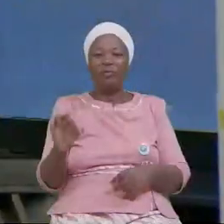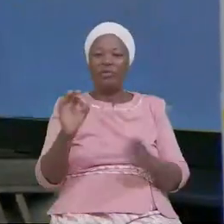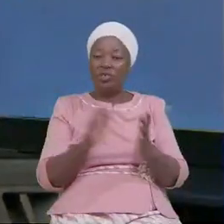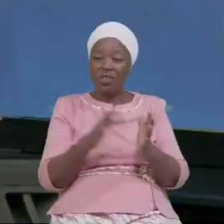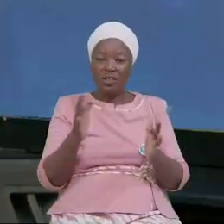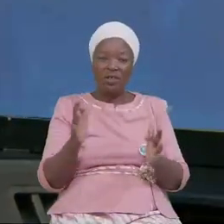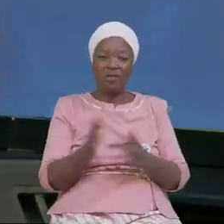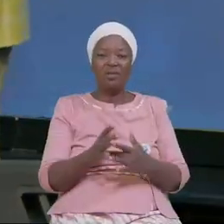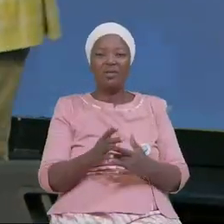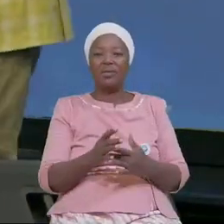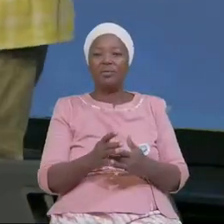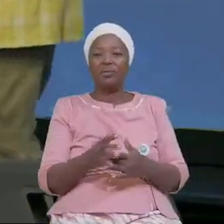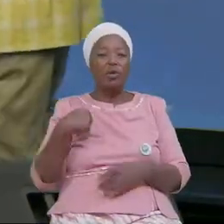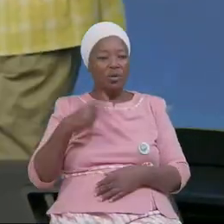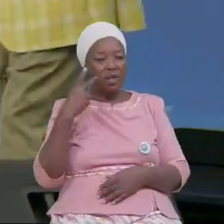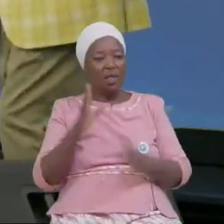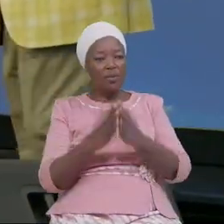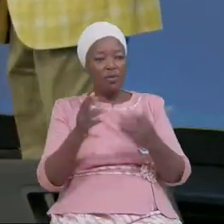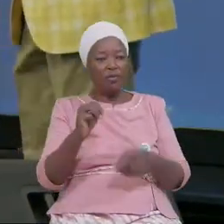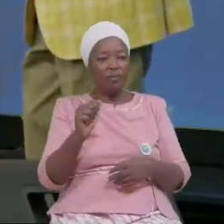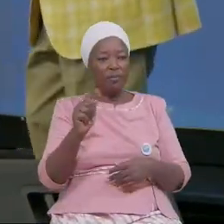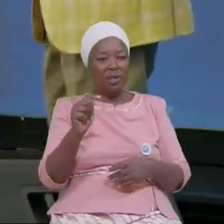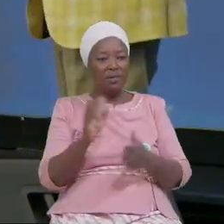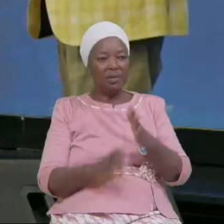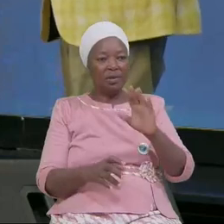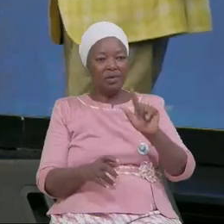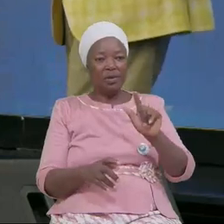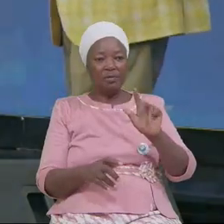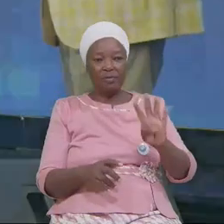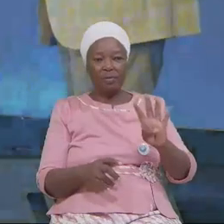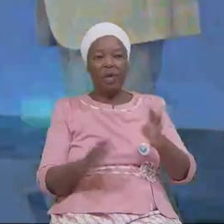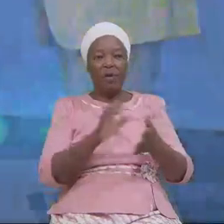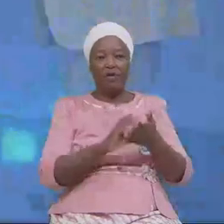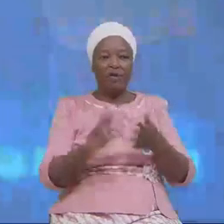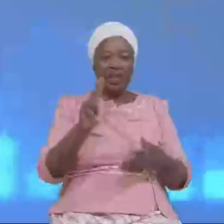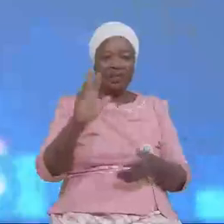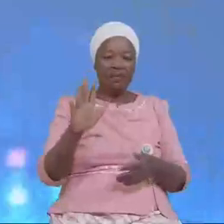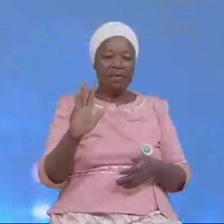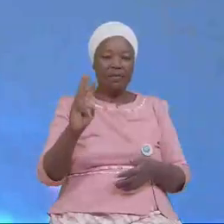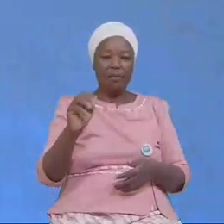souveraine de Jésus. Nous allons à Matthieu 24.